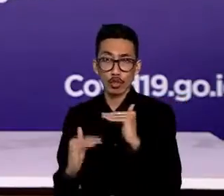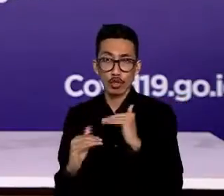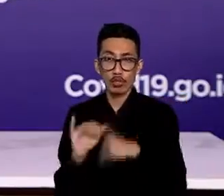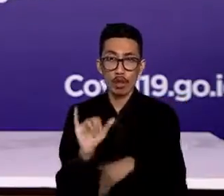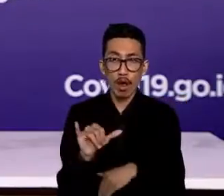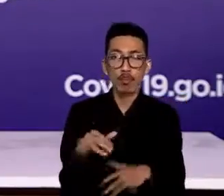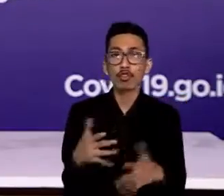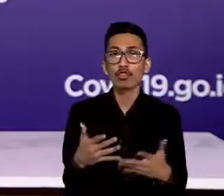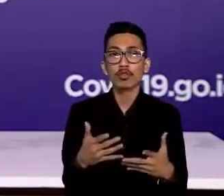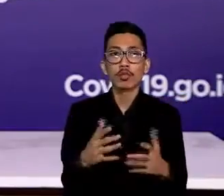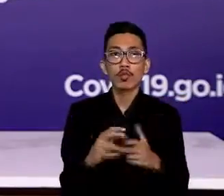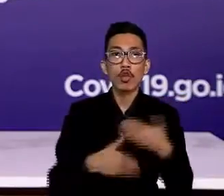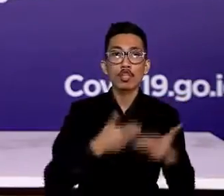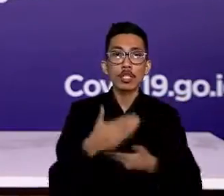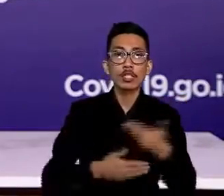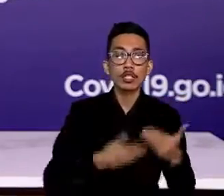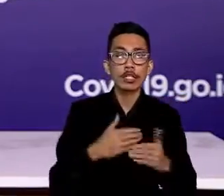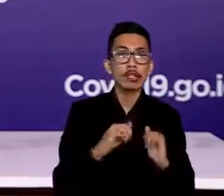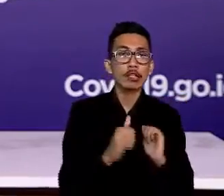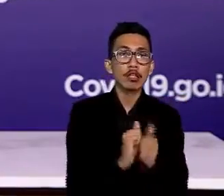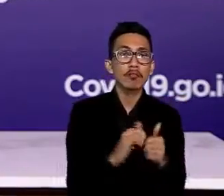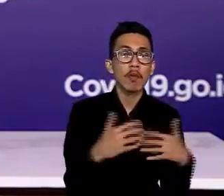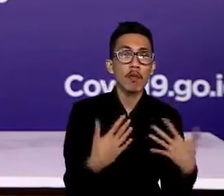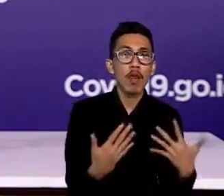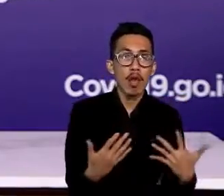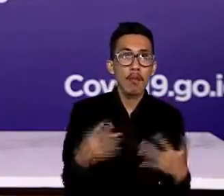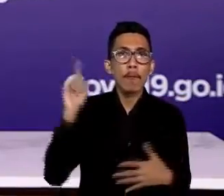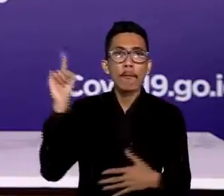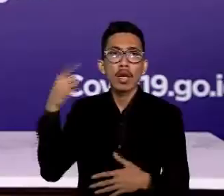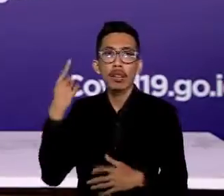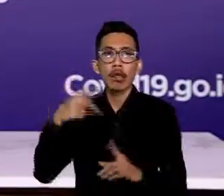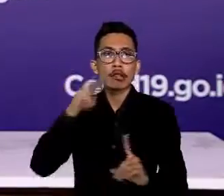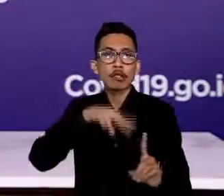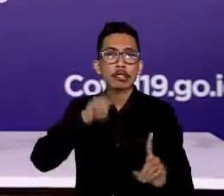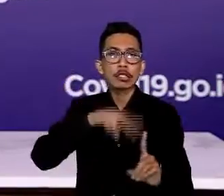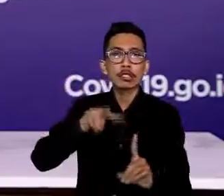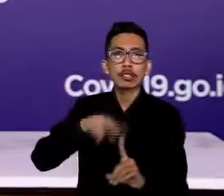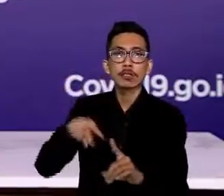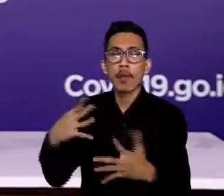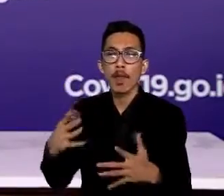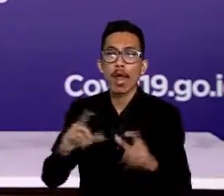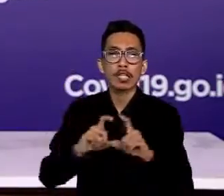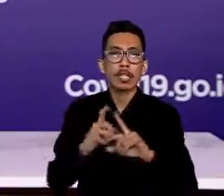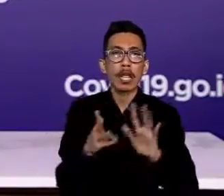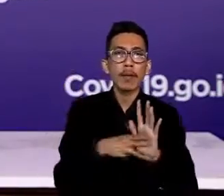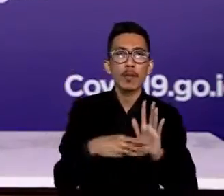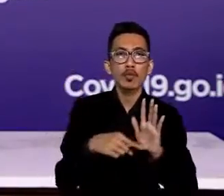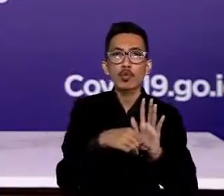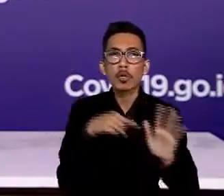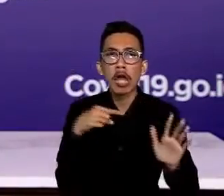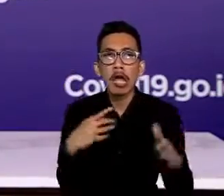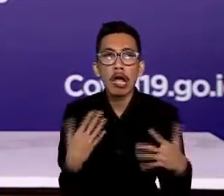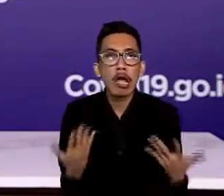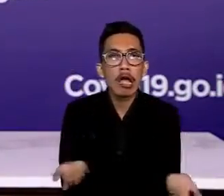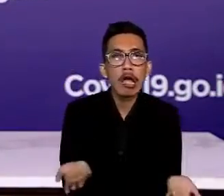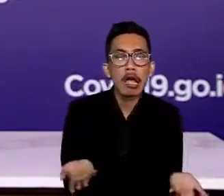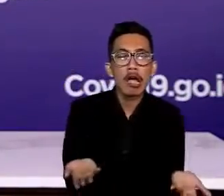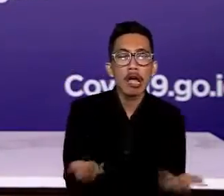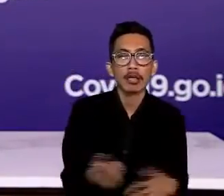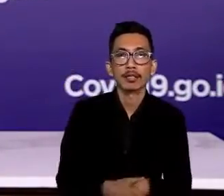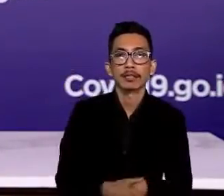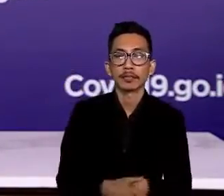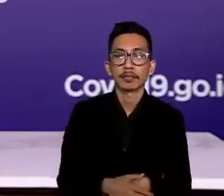capaian testing saat ini dan bagaimana cara pemerintah untuk menggenjot angka testing maupun pressing ditengah sumberdaya yang minim khususnya threshold baik